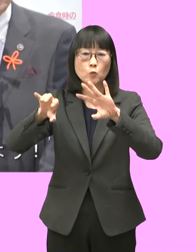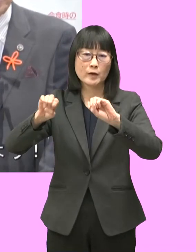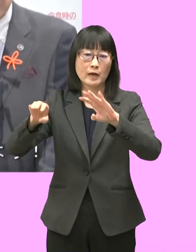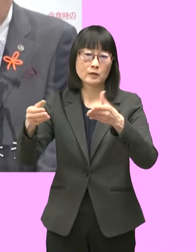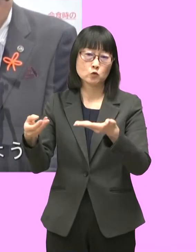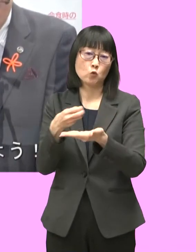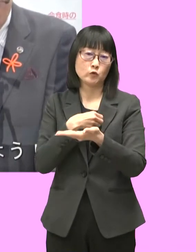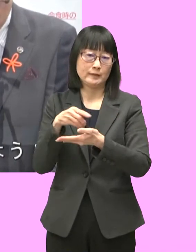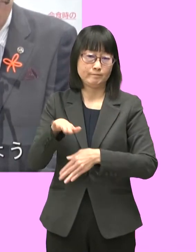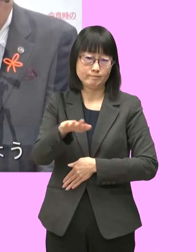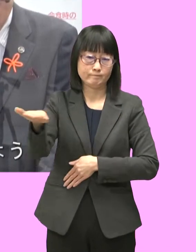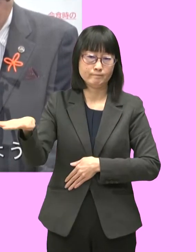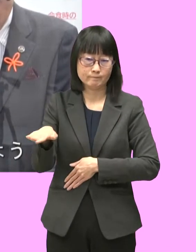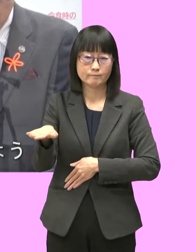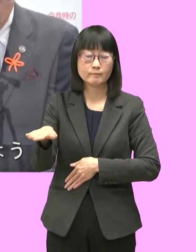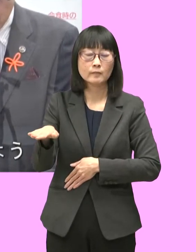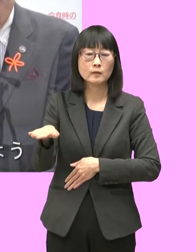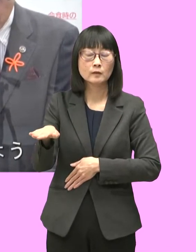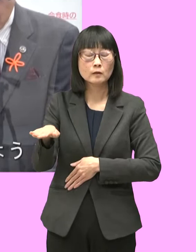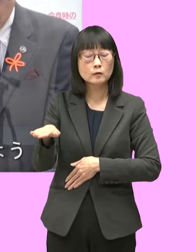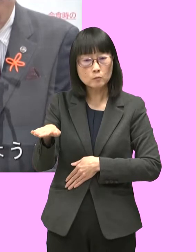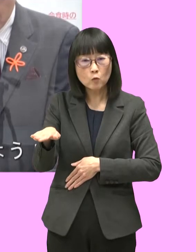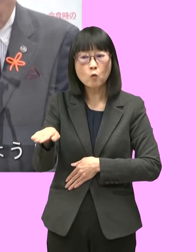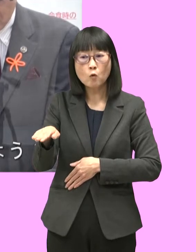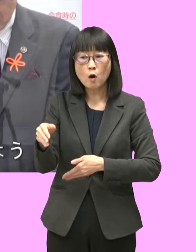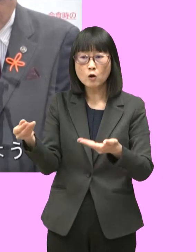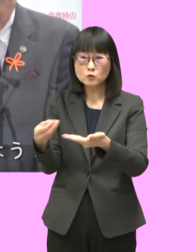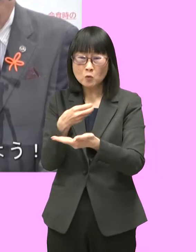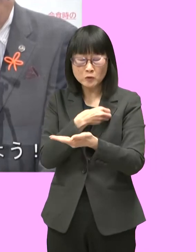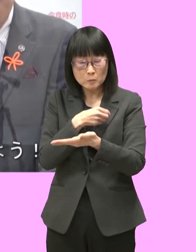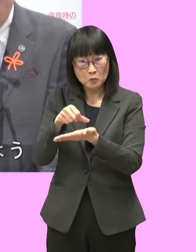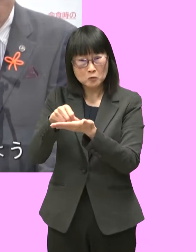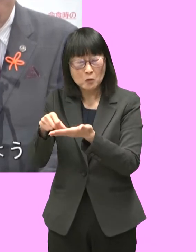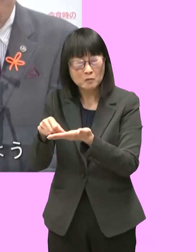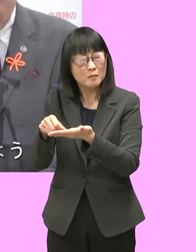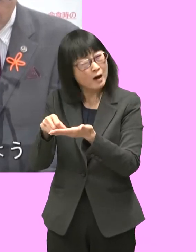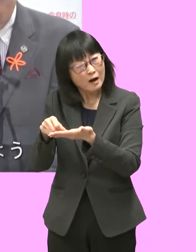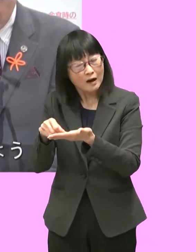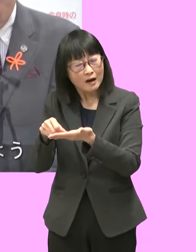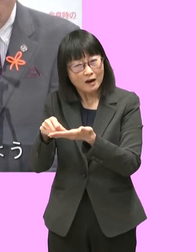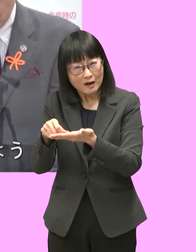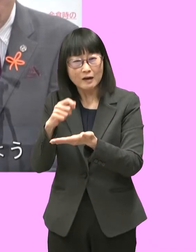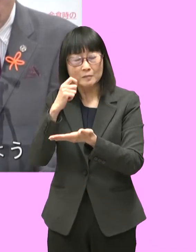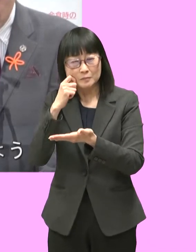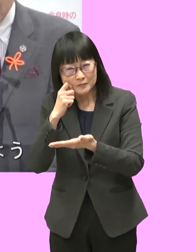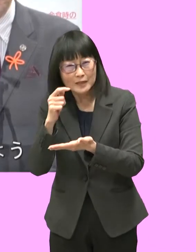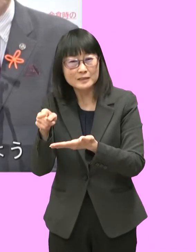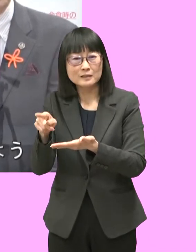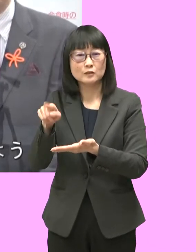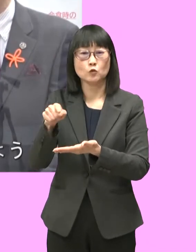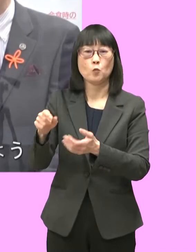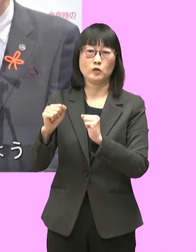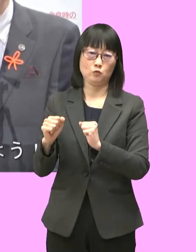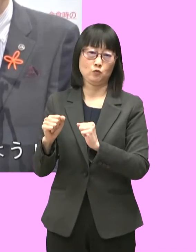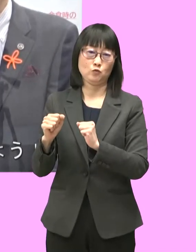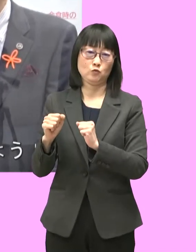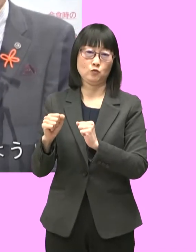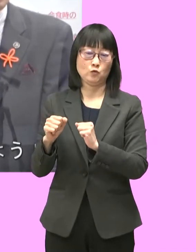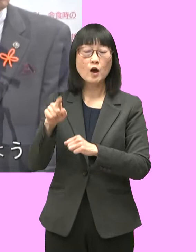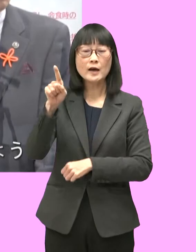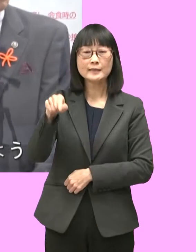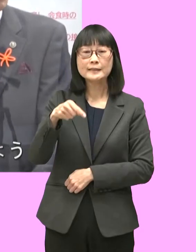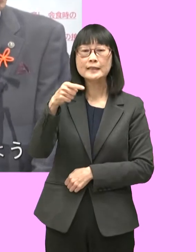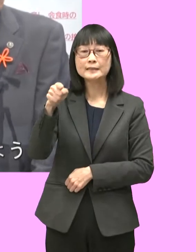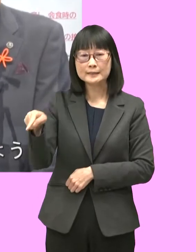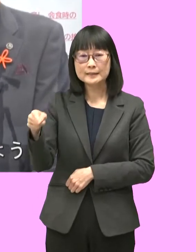っと慣れてない人間もおりますんで、そこは人事課に職員向けの利用登録支援窓口を作って、それで